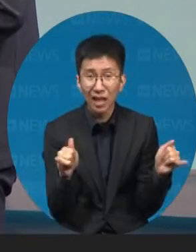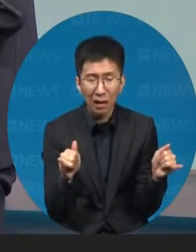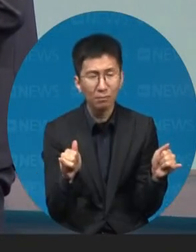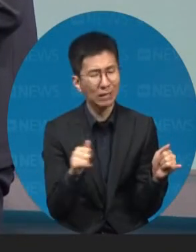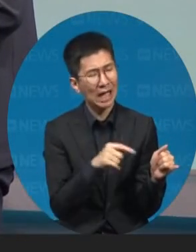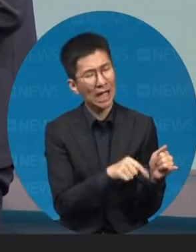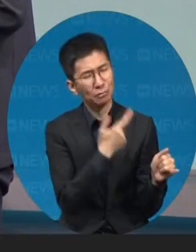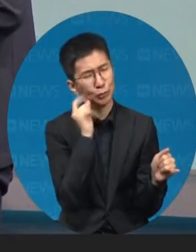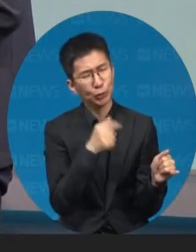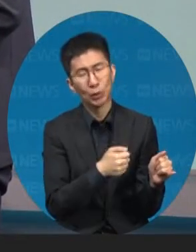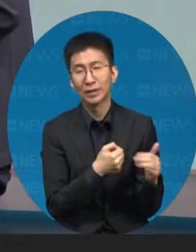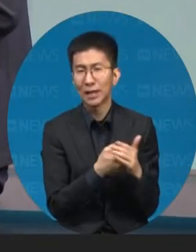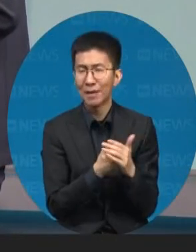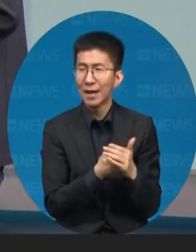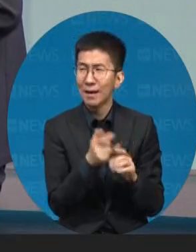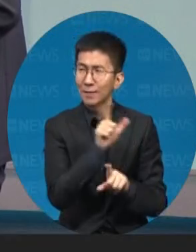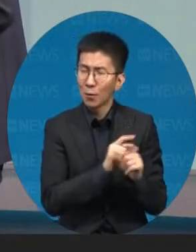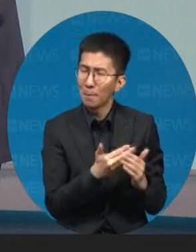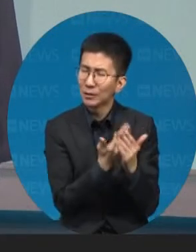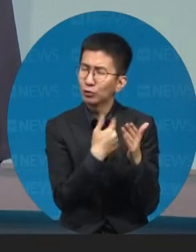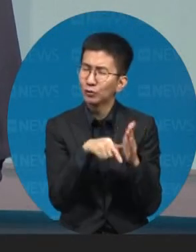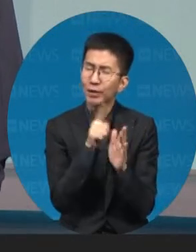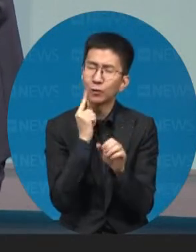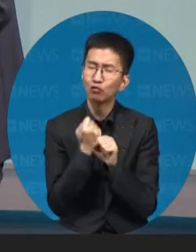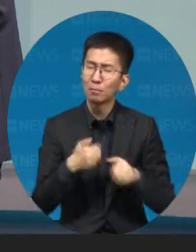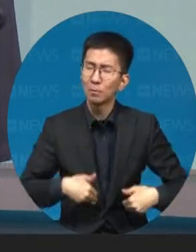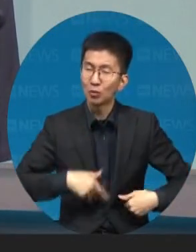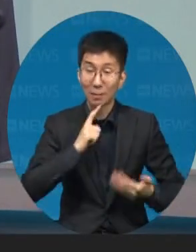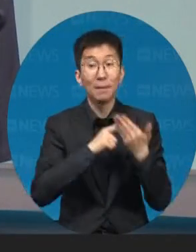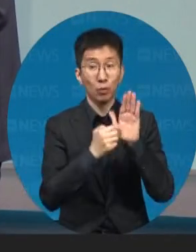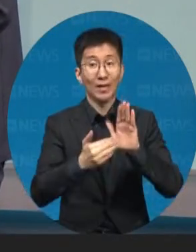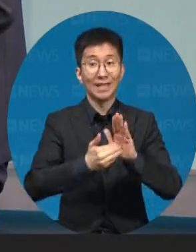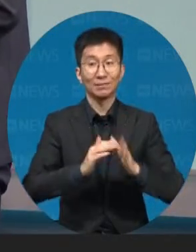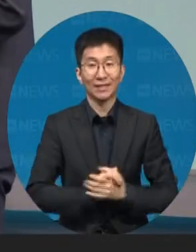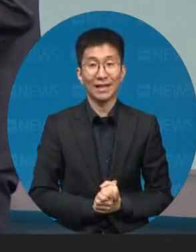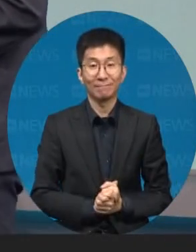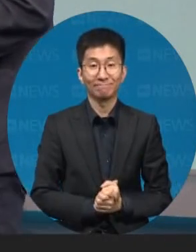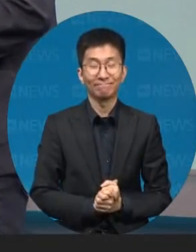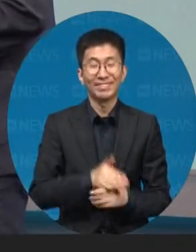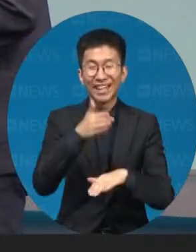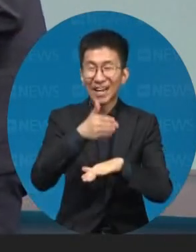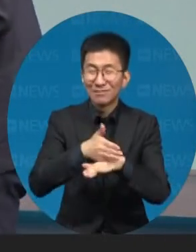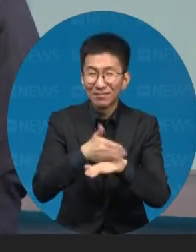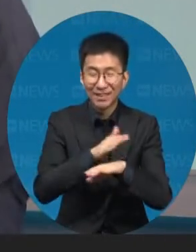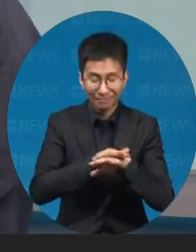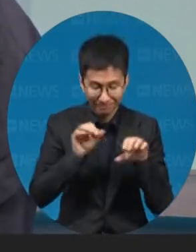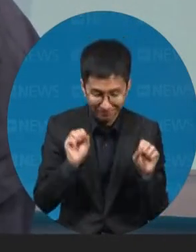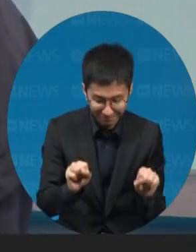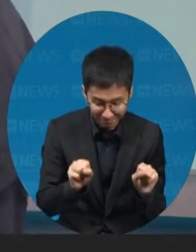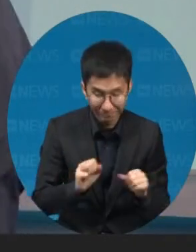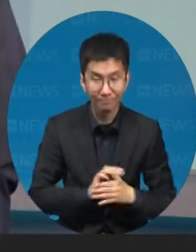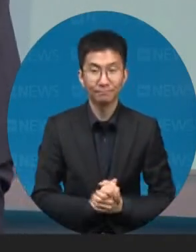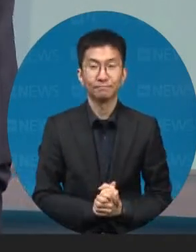부분들을 해결할 수 있는 방안에 좀 마련해야 된다고 강조했습니다 근데 홀도 알찬 소식 잘 들었습니다 근처에서 쓰고 있습니다